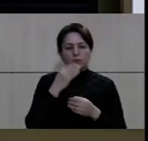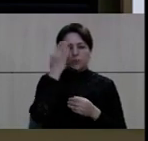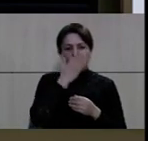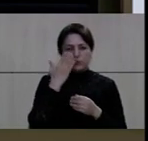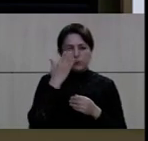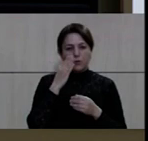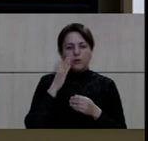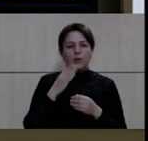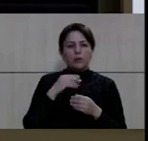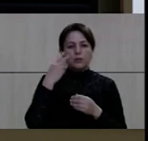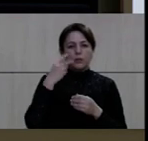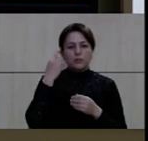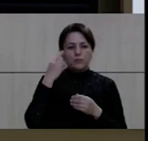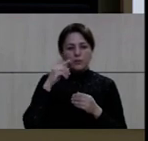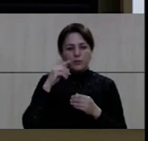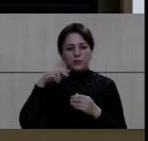yuzini, ya'ni